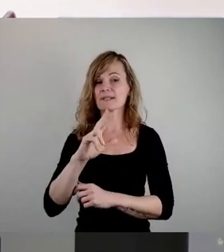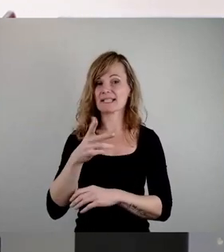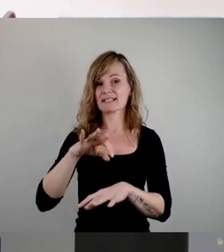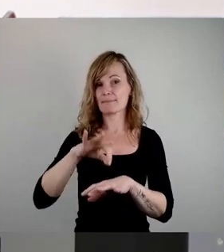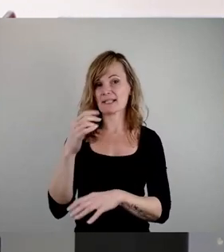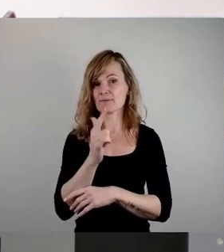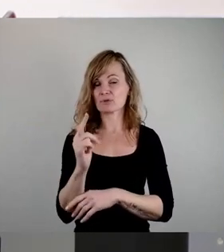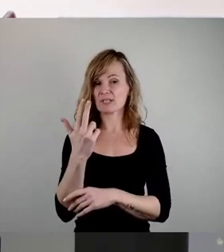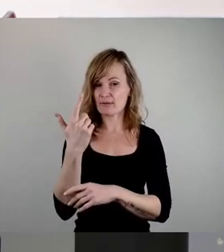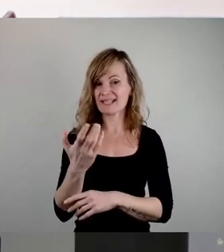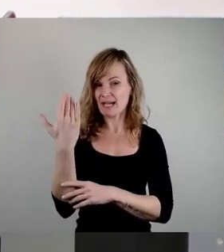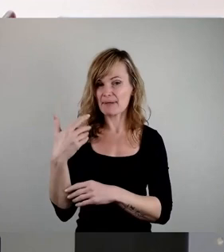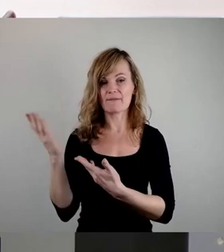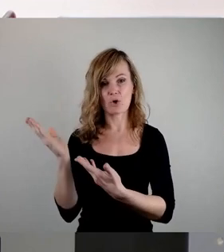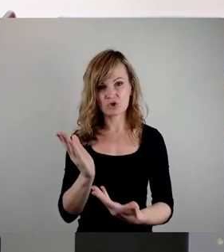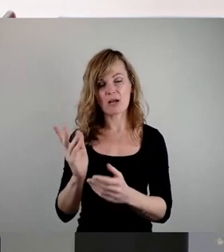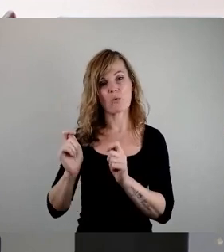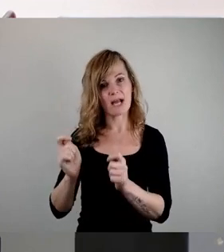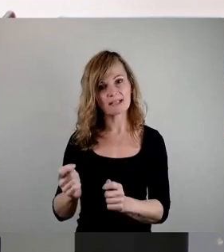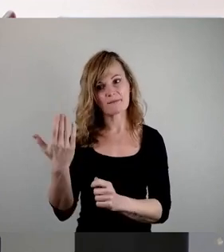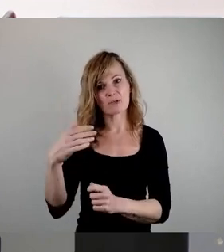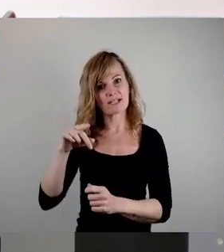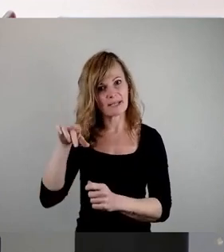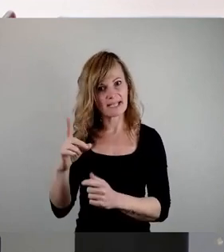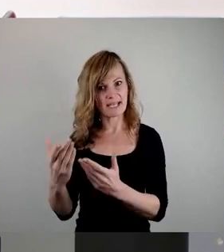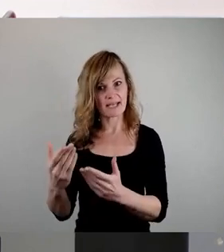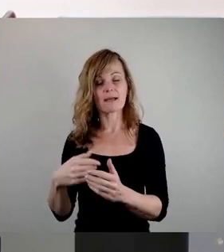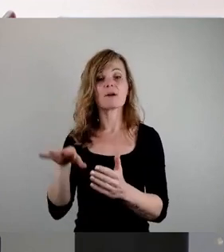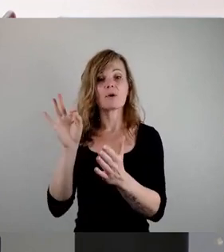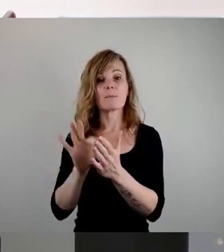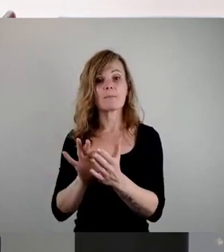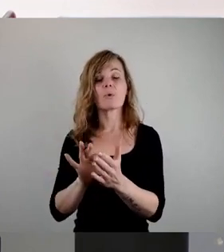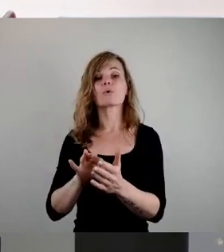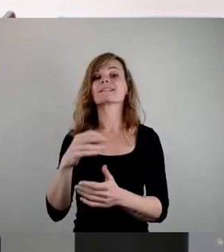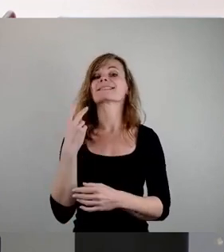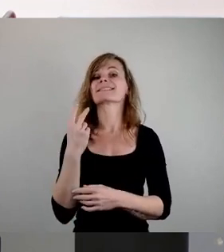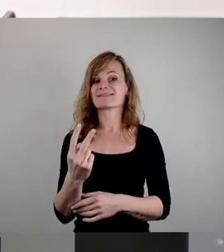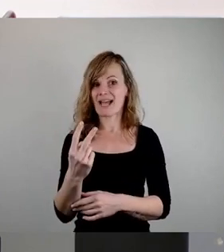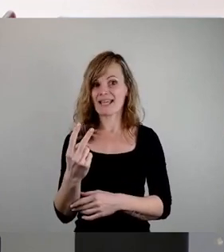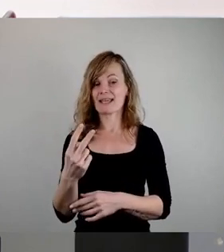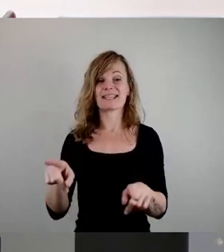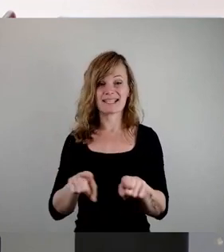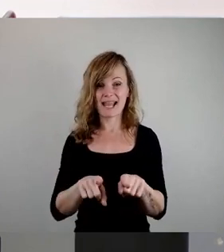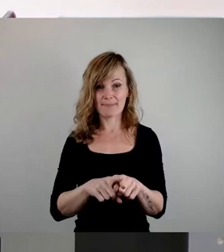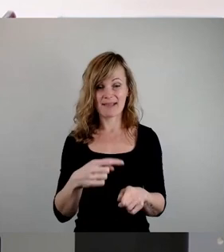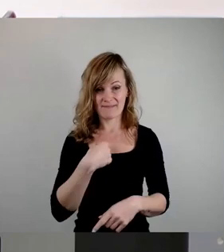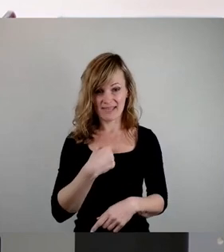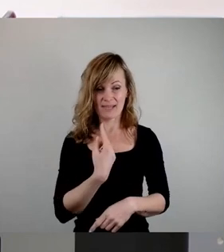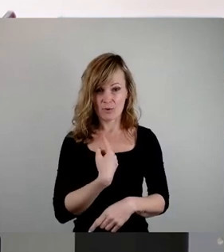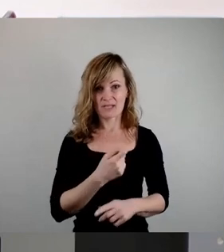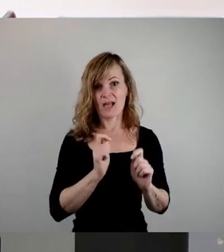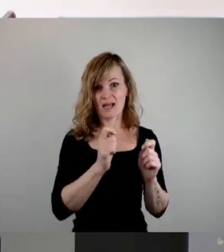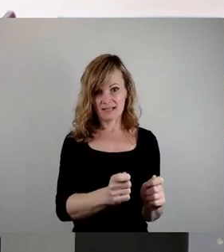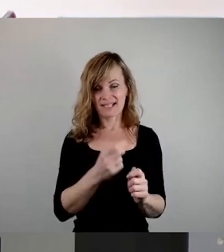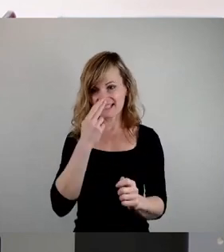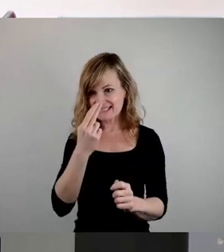3.3.2023 bei der Vorstellung des Antrags der SPD, welcher in Punkt 2 den gleichen Zweck wie unser Antrag verfolgte, wurde die negativen Folgen